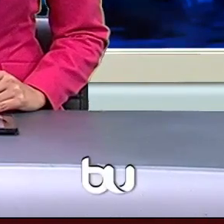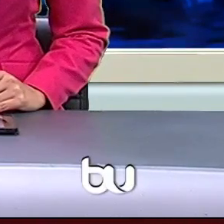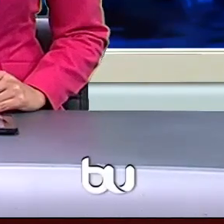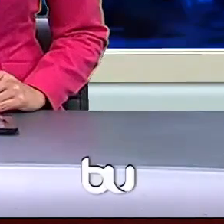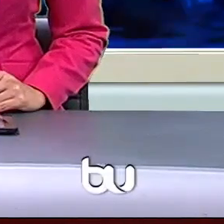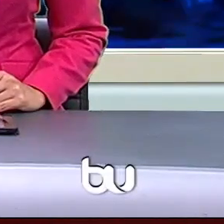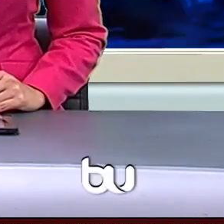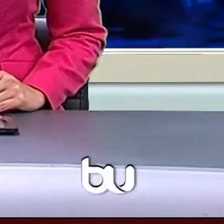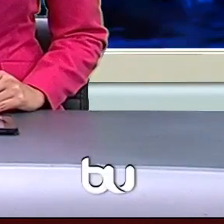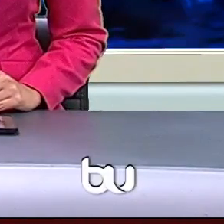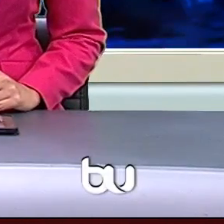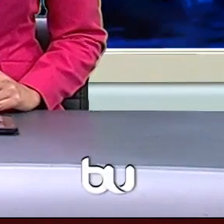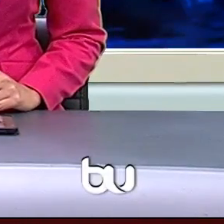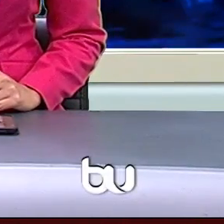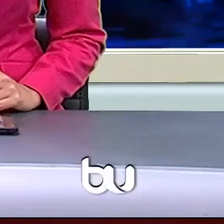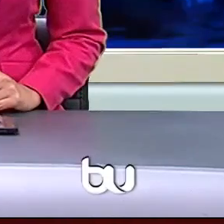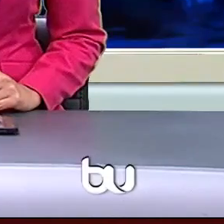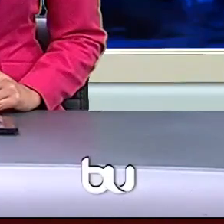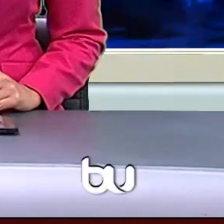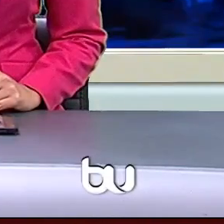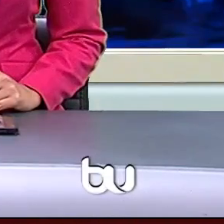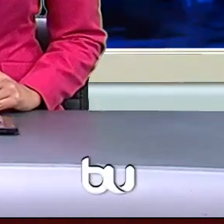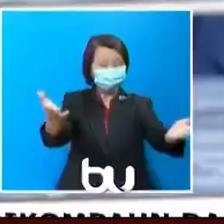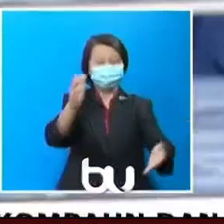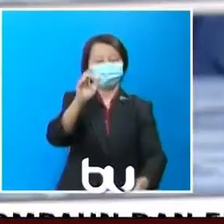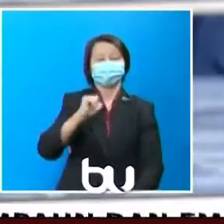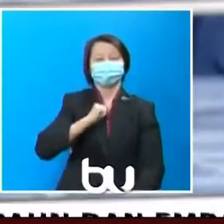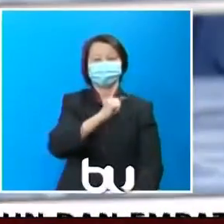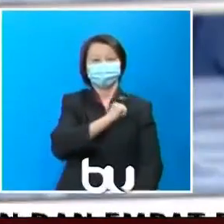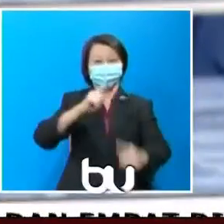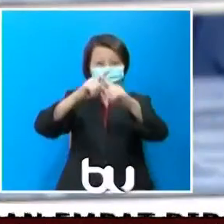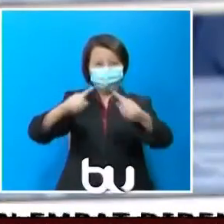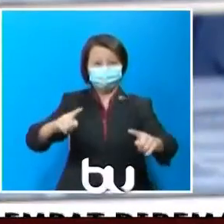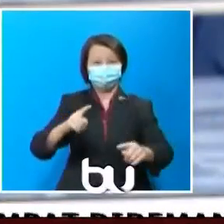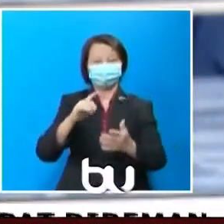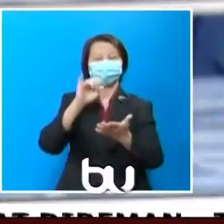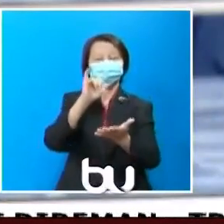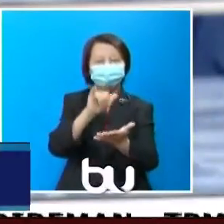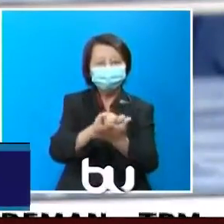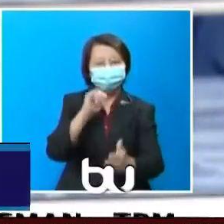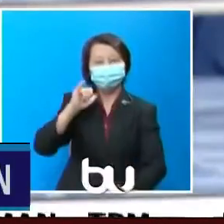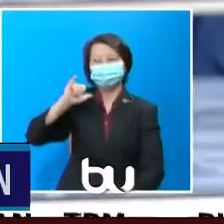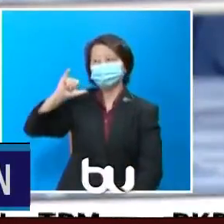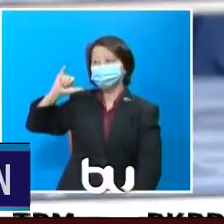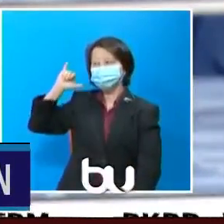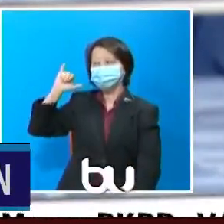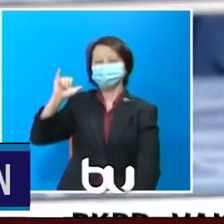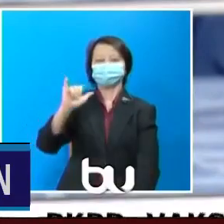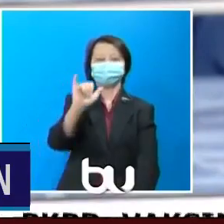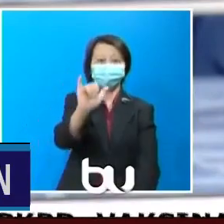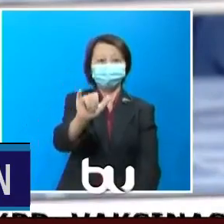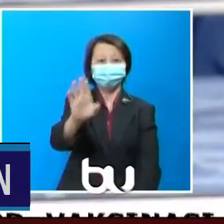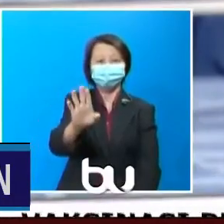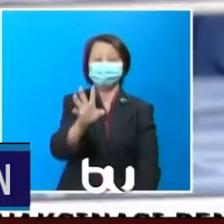pembatalan di sidang dewan rakyat istri depan Hai semalam yang pomade the